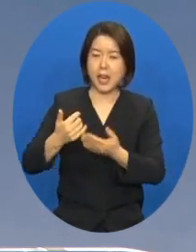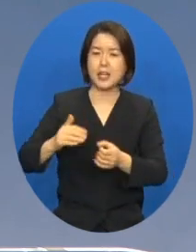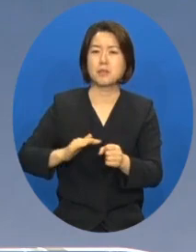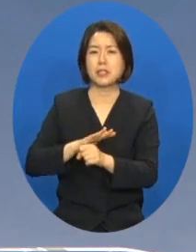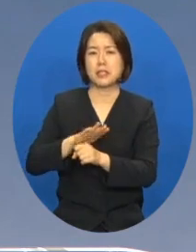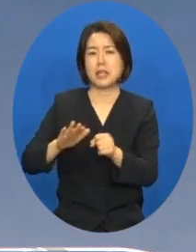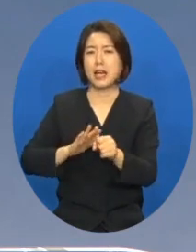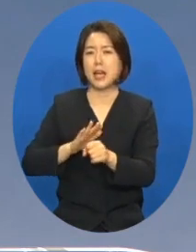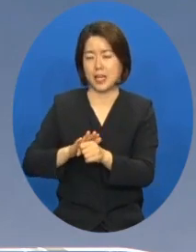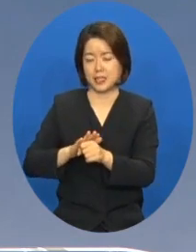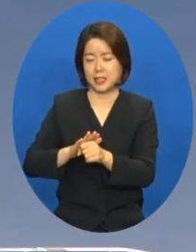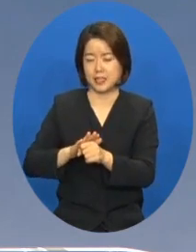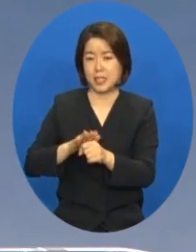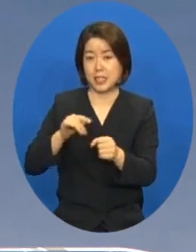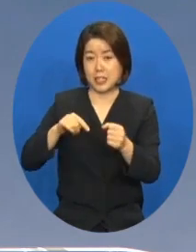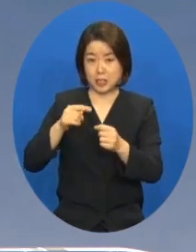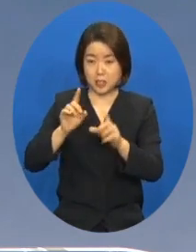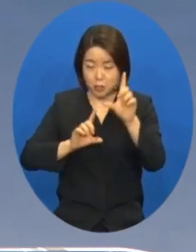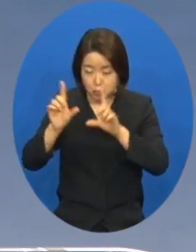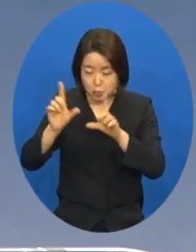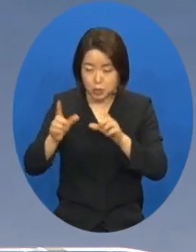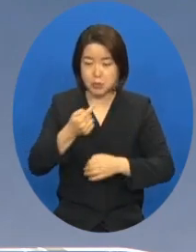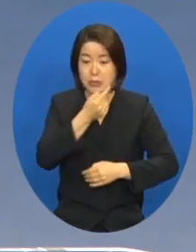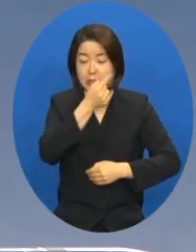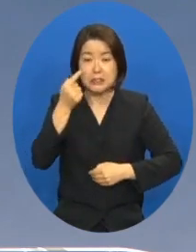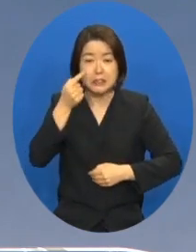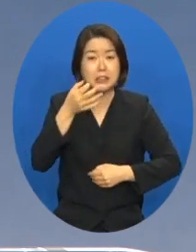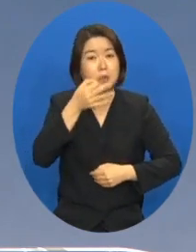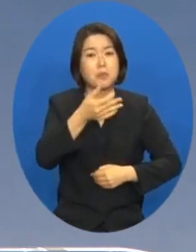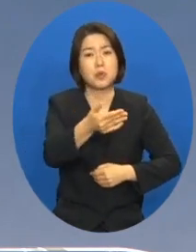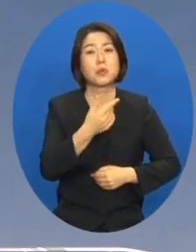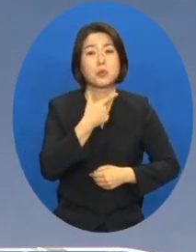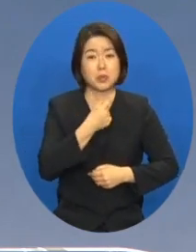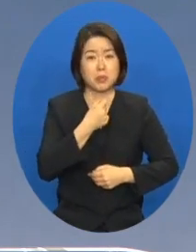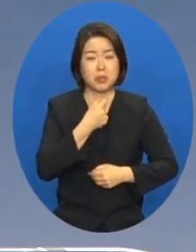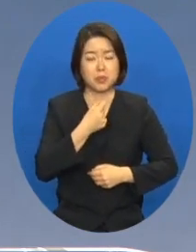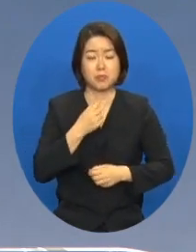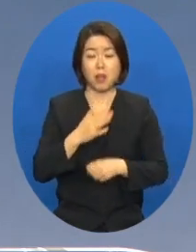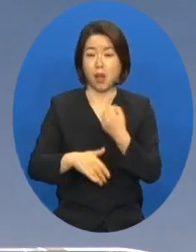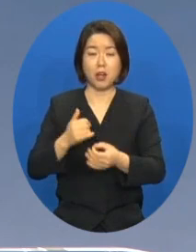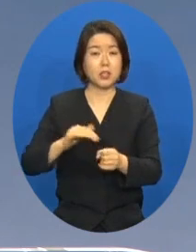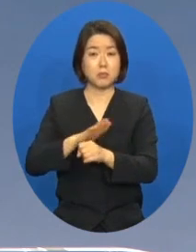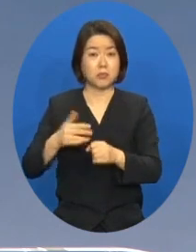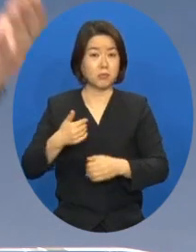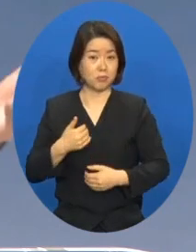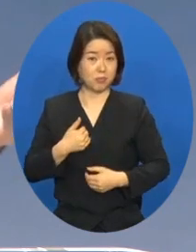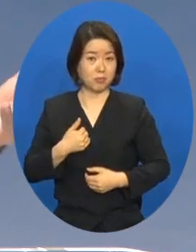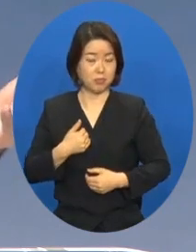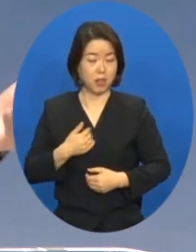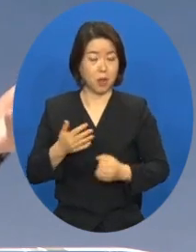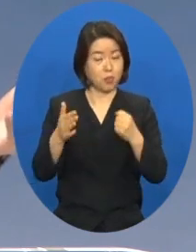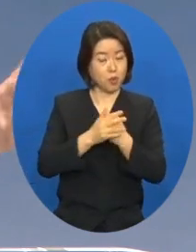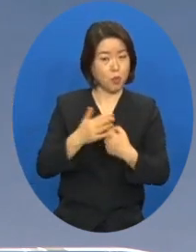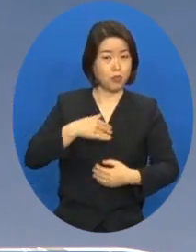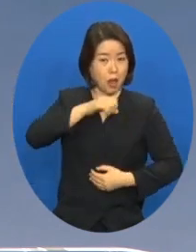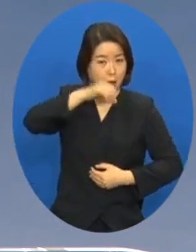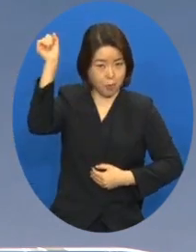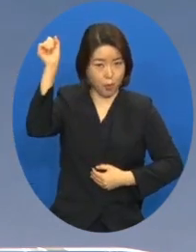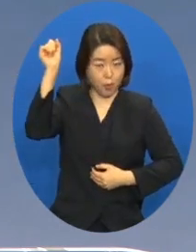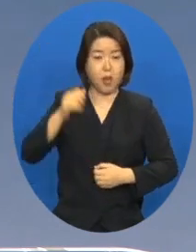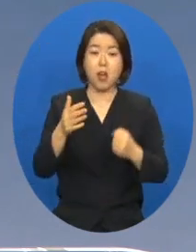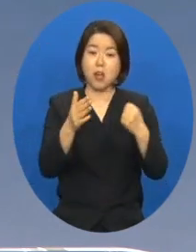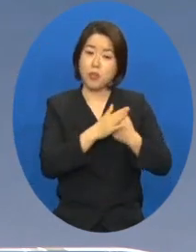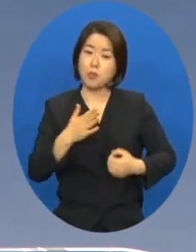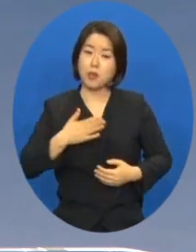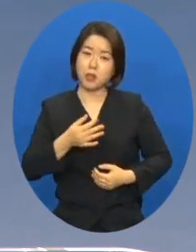그것을 통해서 증명하려고 하기 때문에 하나님이 나를 사랑하셔. 그러니 합격했잖아. 그러니